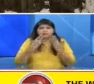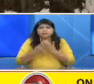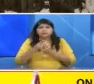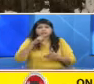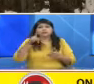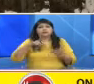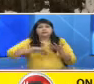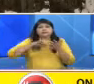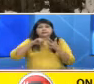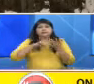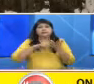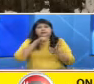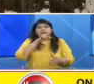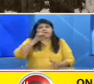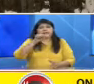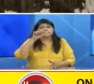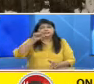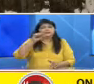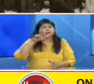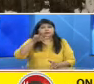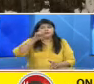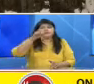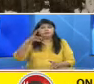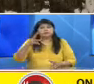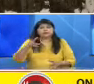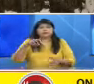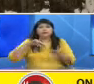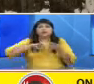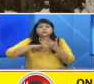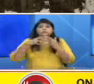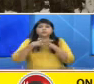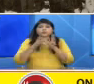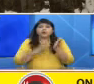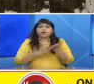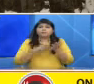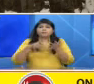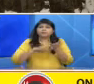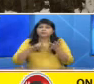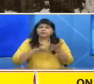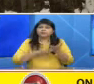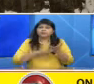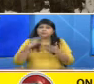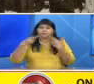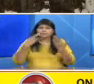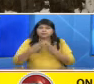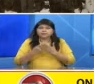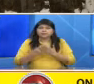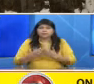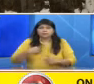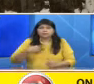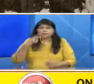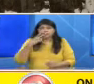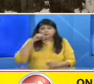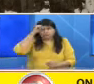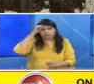सितंबर 1893 स्वामी विवेकानंद जैसे महापुरुष के शब्दों ने दुनिया को भारत की तरफ देखने का